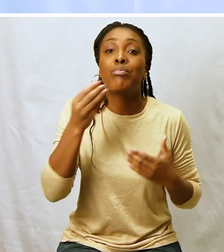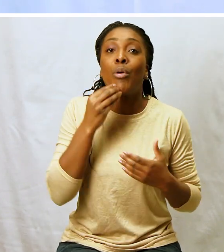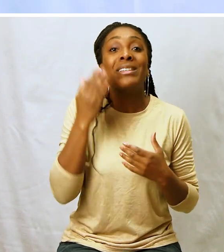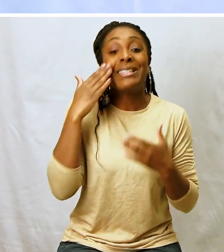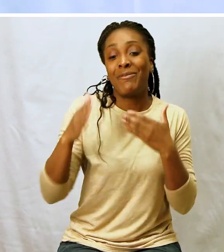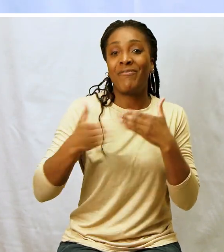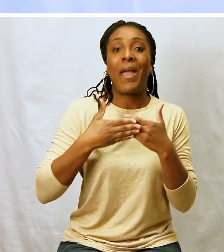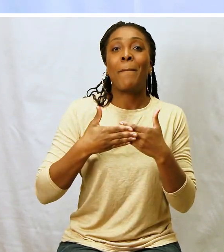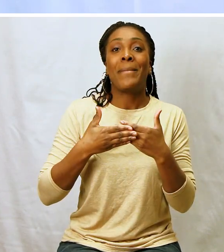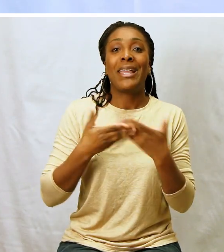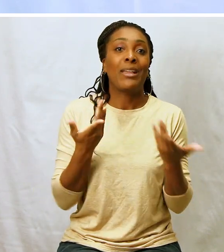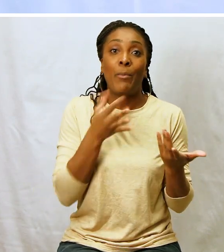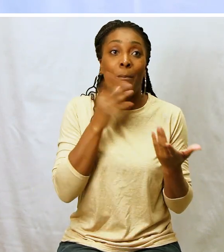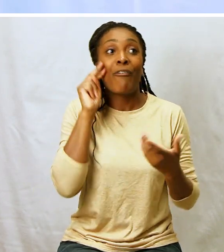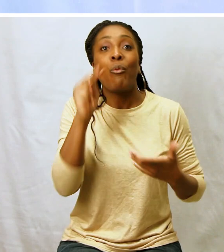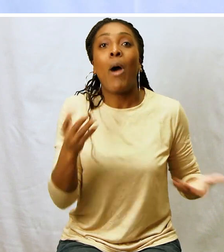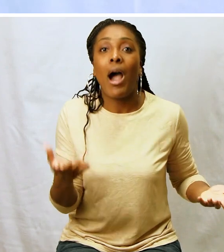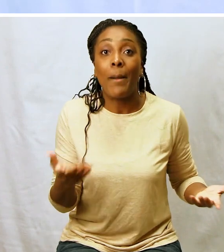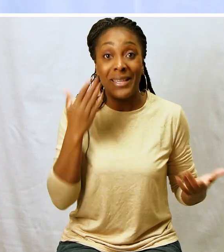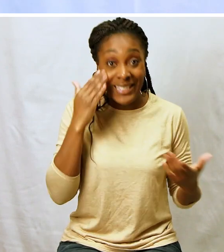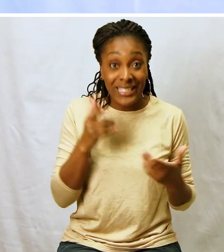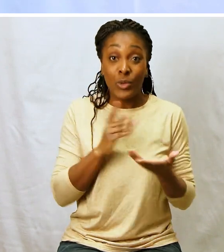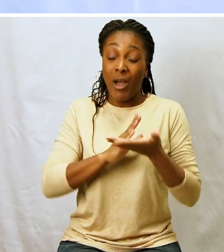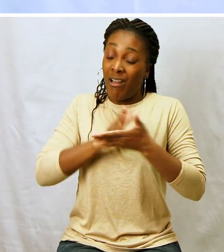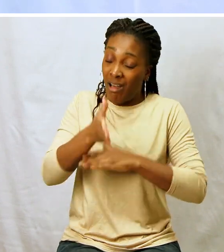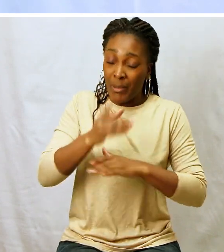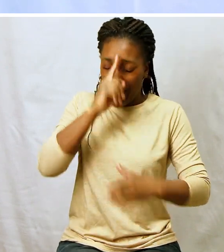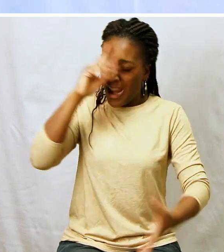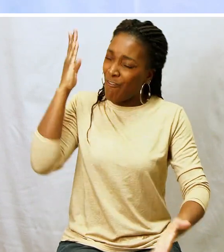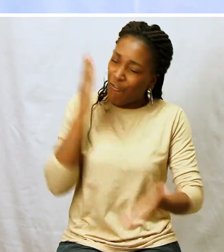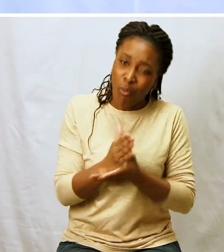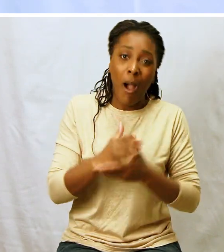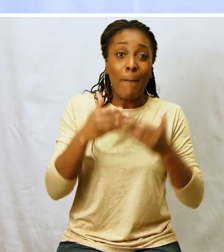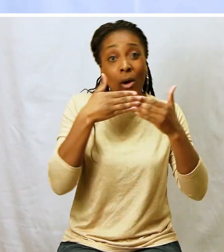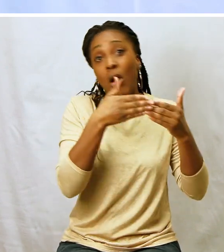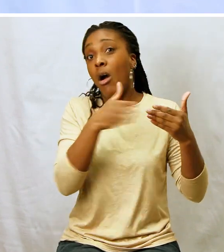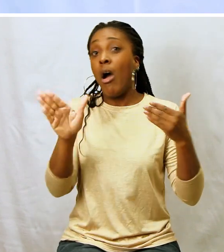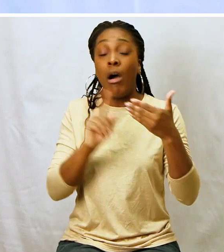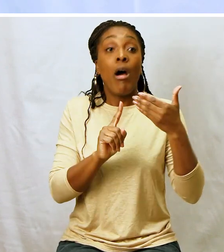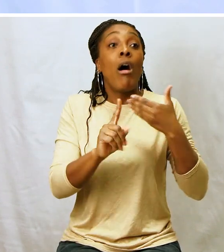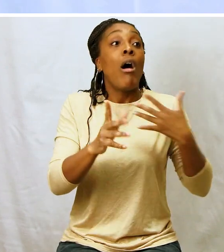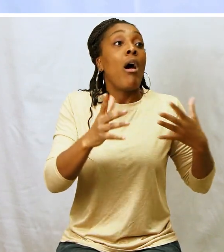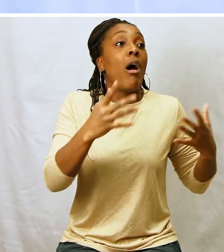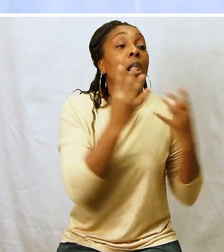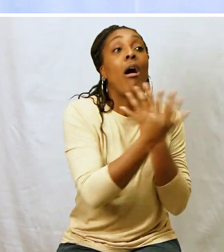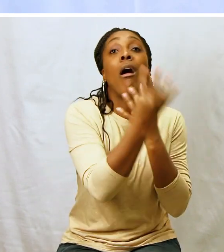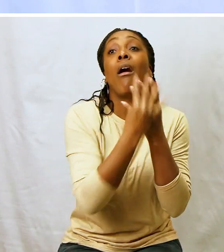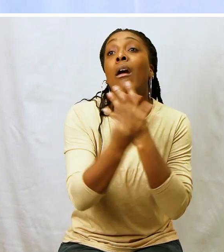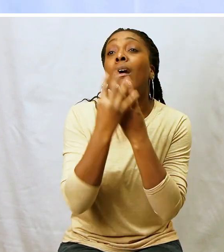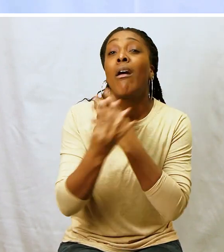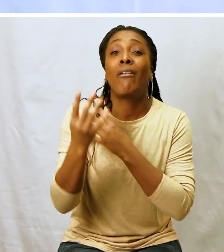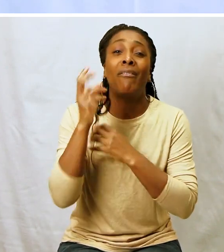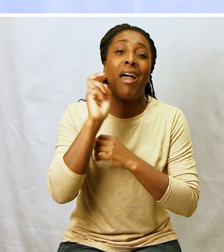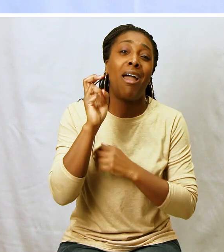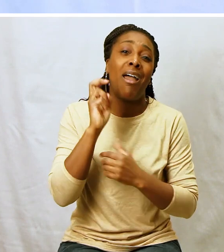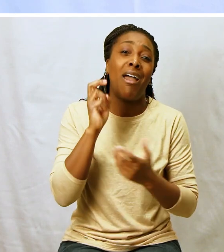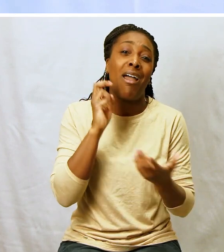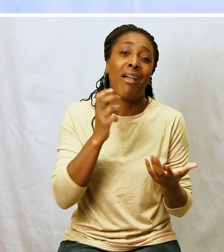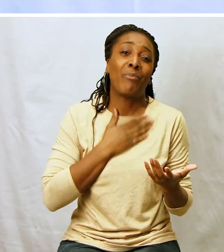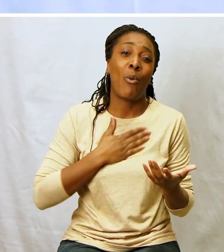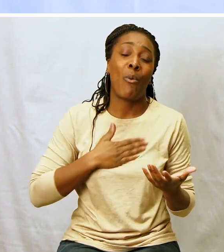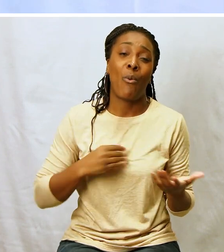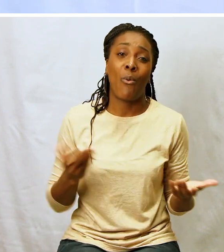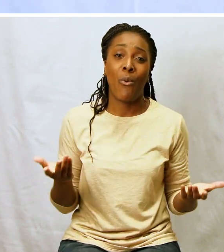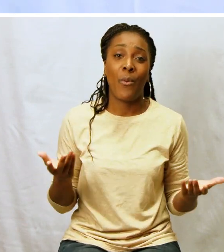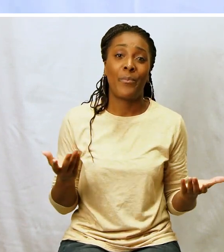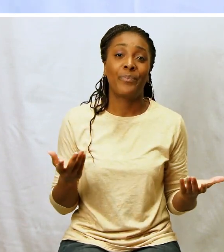pas. Mais quand tu te lèves et que tu franchis cette porte par la foi, alors les pâturages viennent au devant de toi. On voit cette